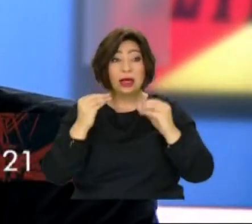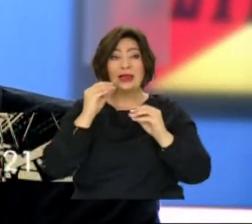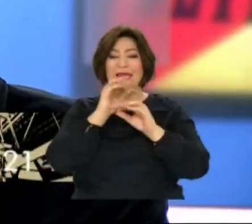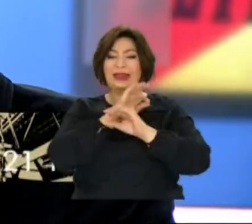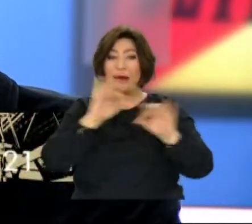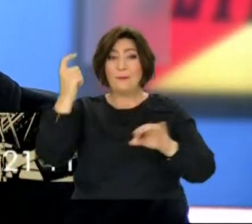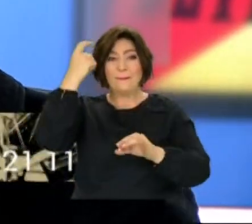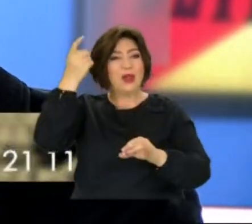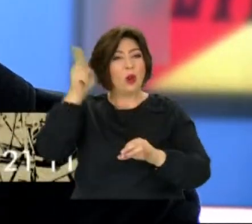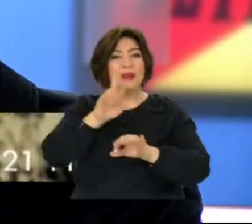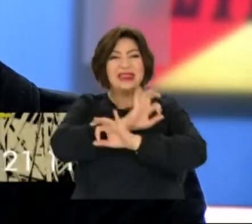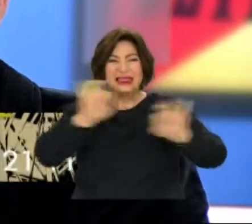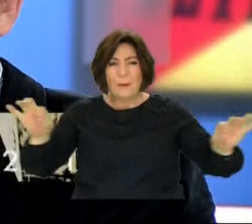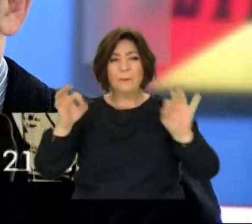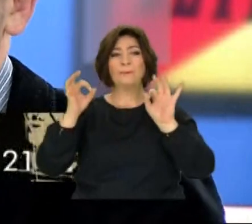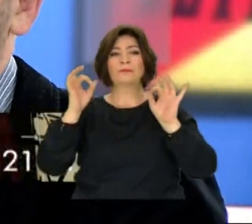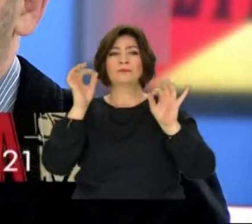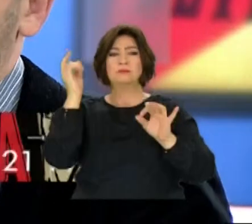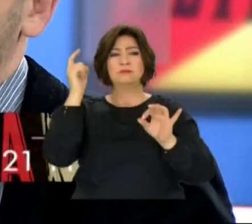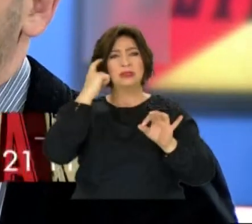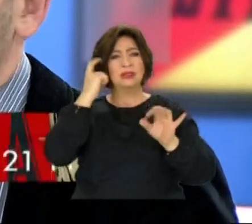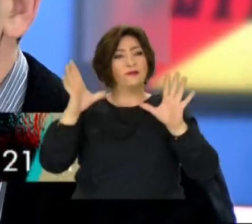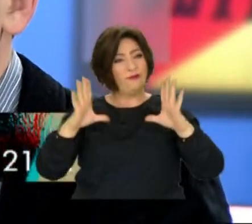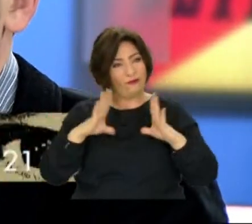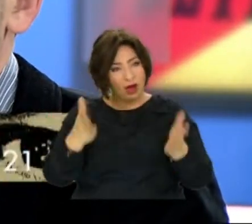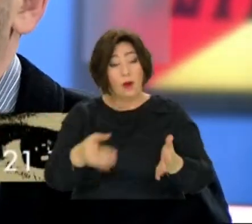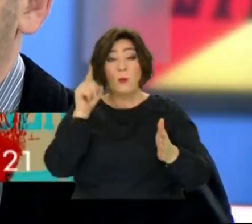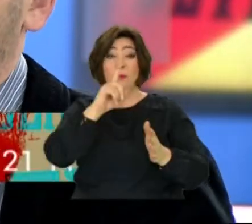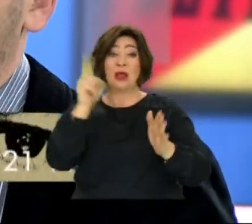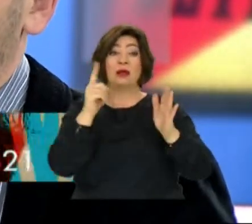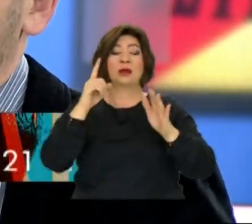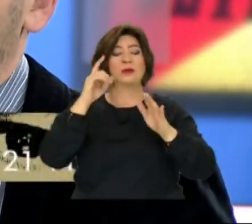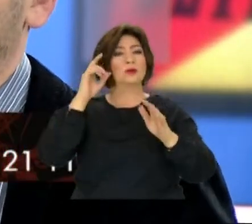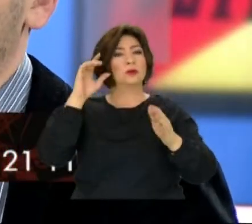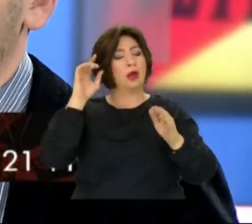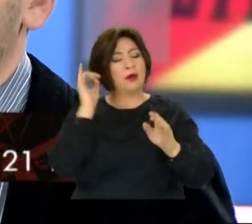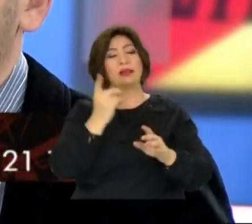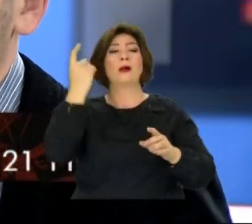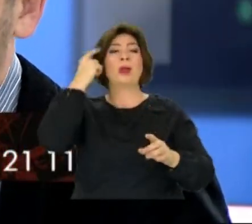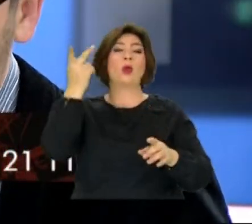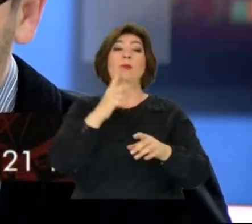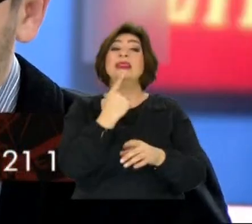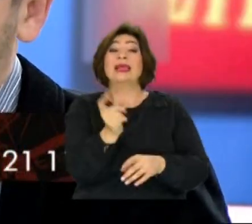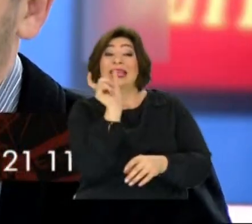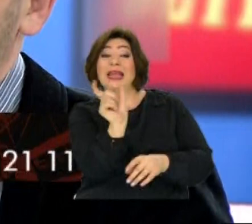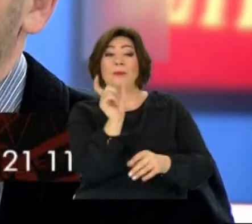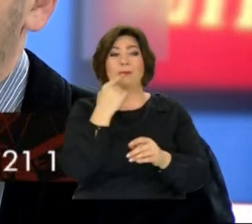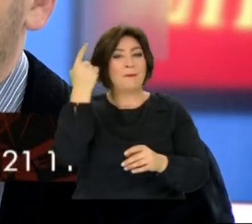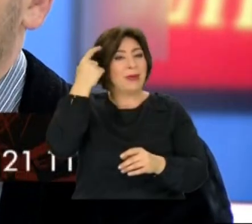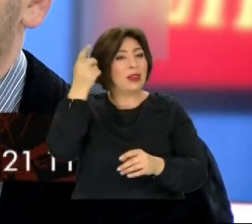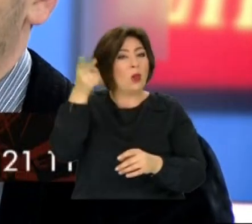tanımı var. Ve beyin ölümü bir tanı olarak ortaya konuyor. Yani bu tanı